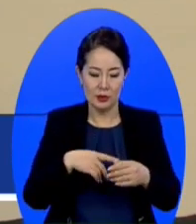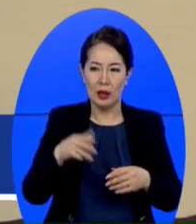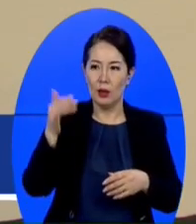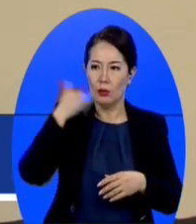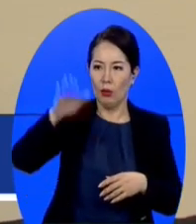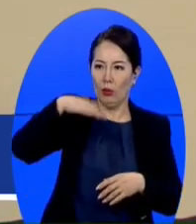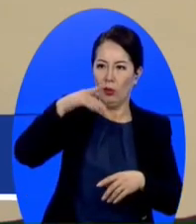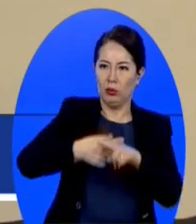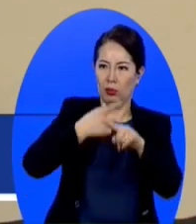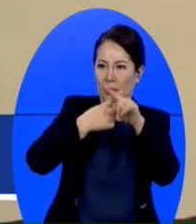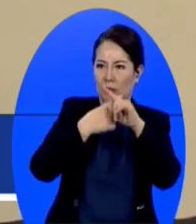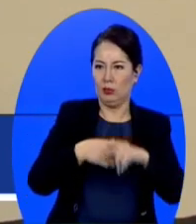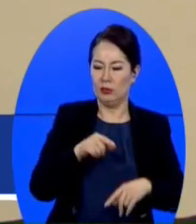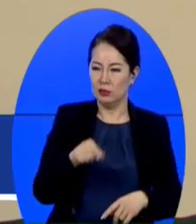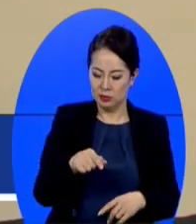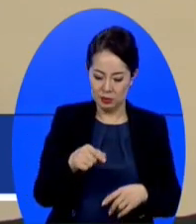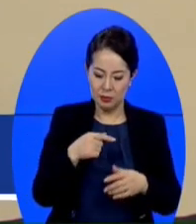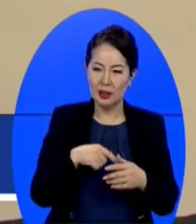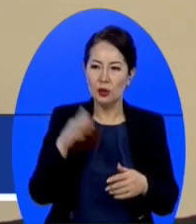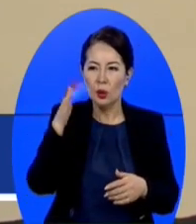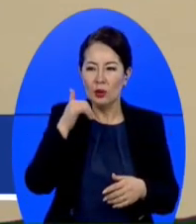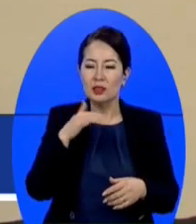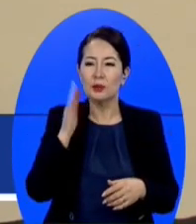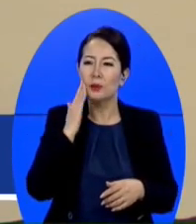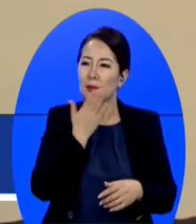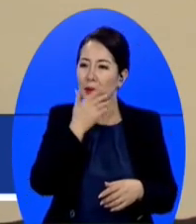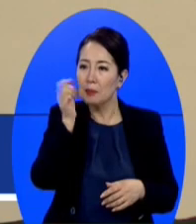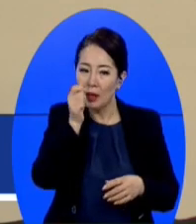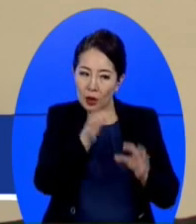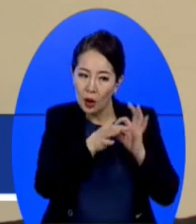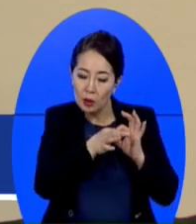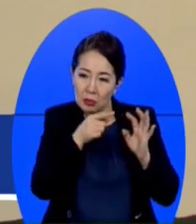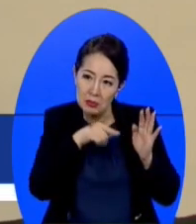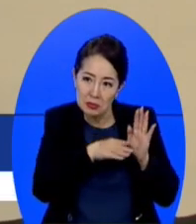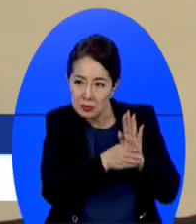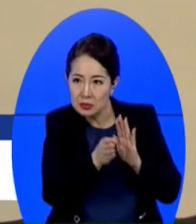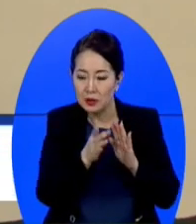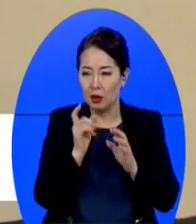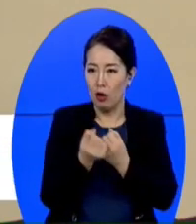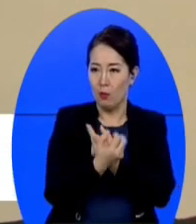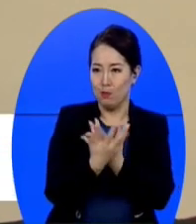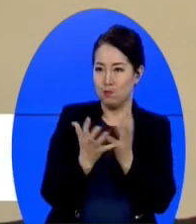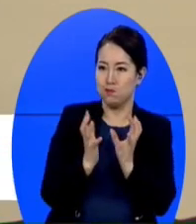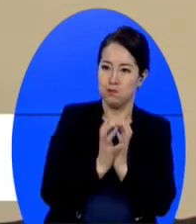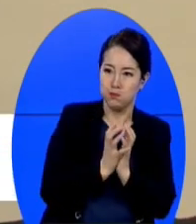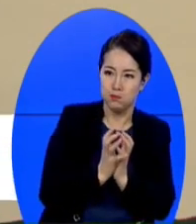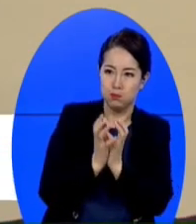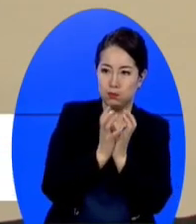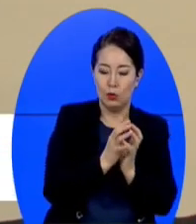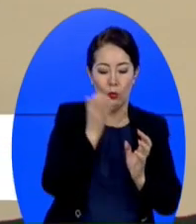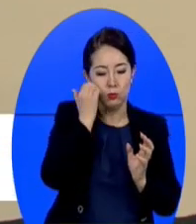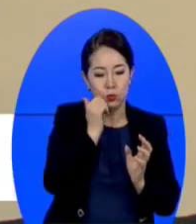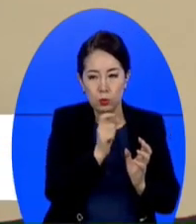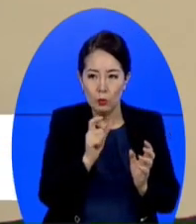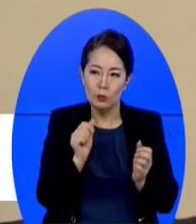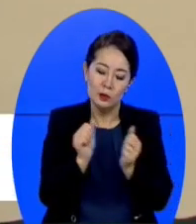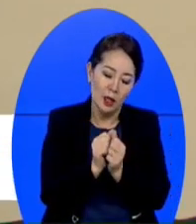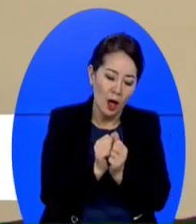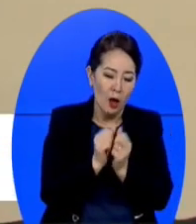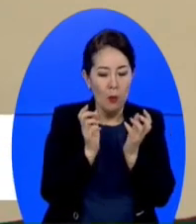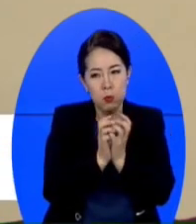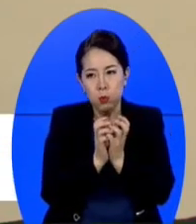явчихдаг. Энд ялангуяа бас цагаан сарын баярыг дайлимдуулж бол хамт олноороо настай уулсуудаараа найз